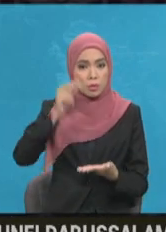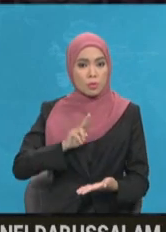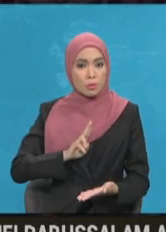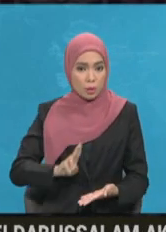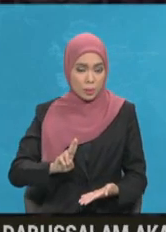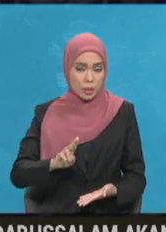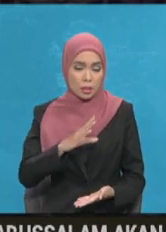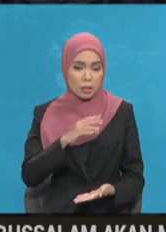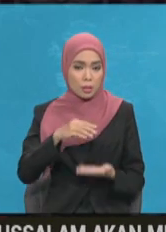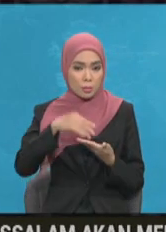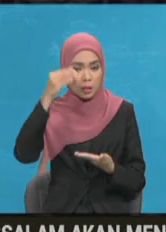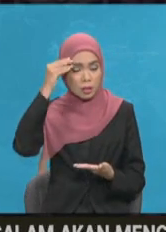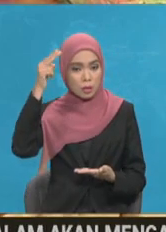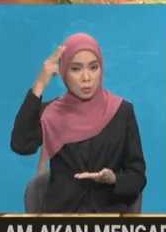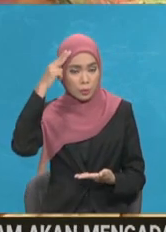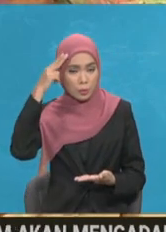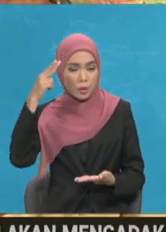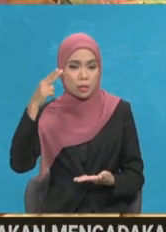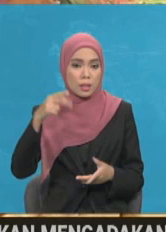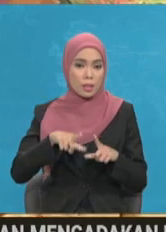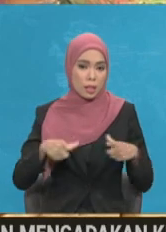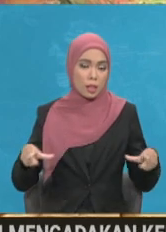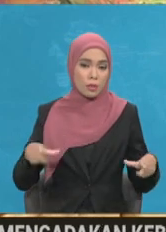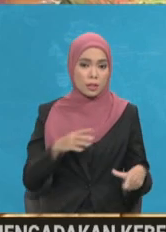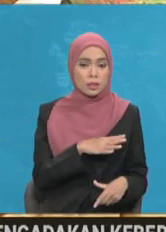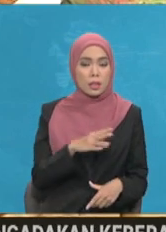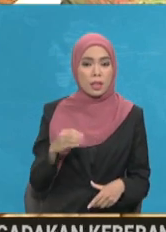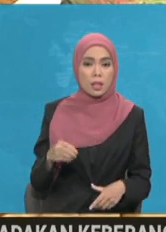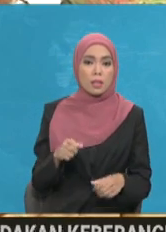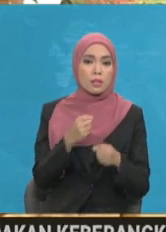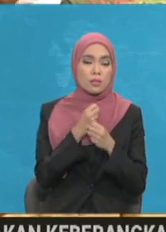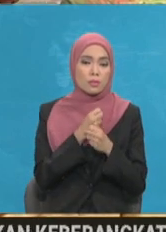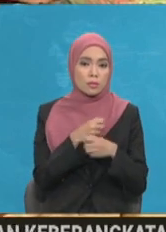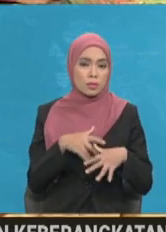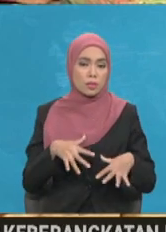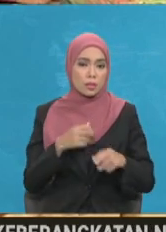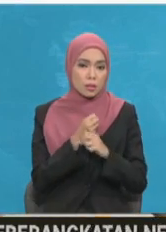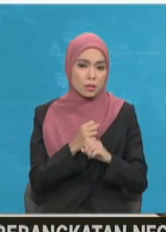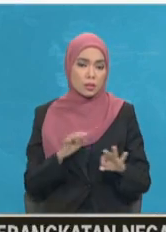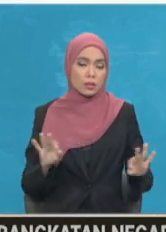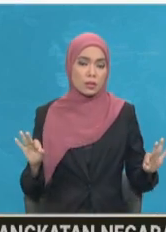dakwah mantap berkesan dan jaminan keselamatan dan kesejahteraan sosial